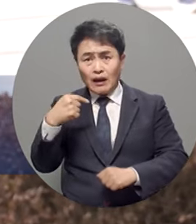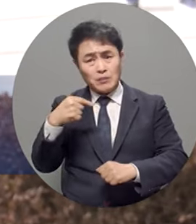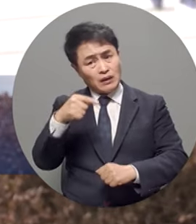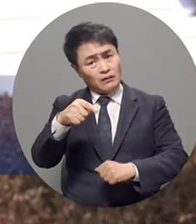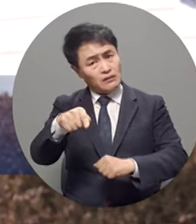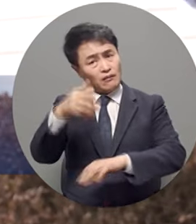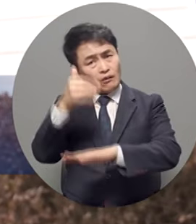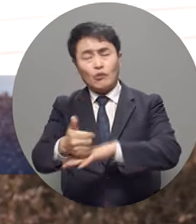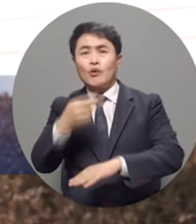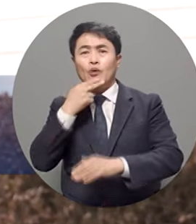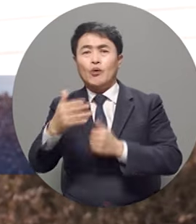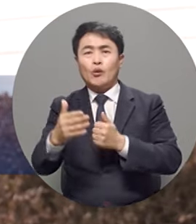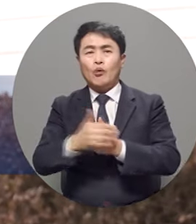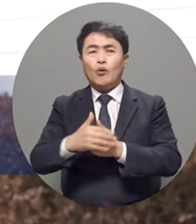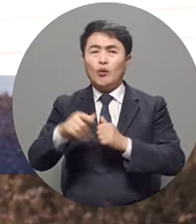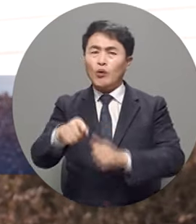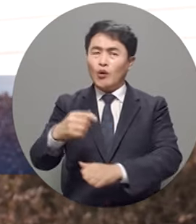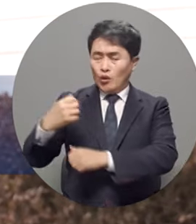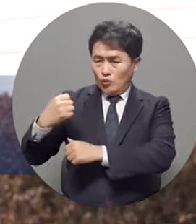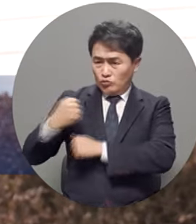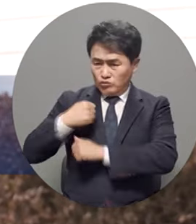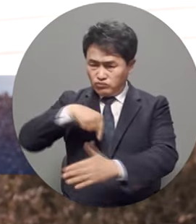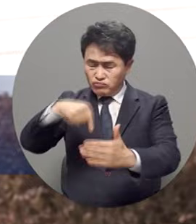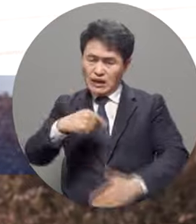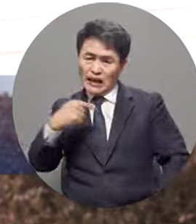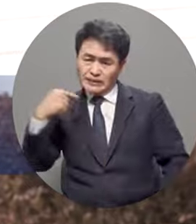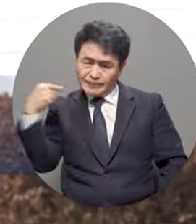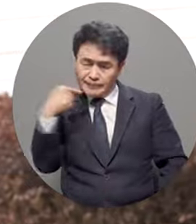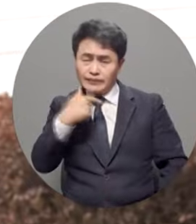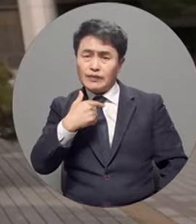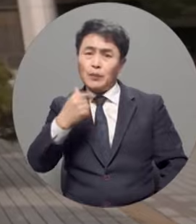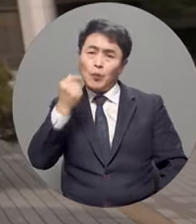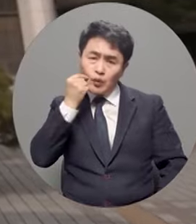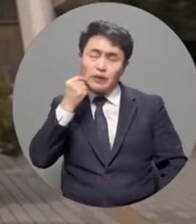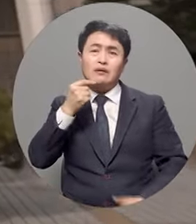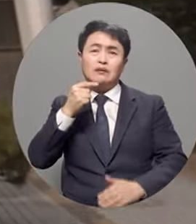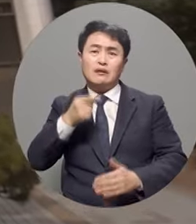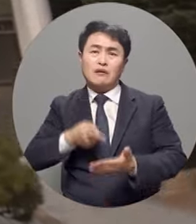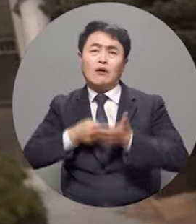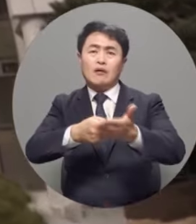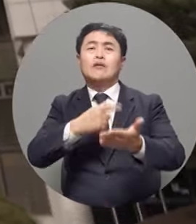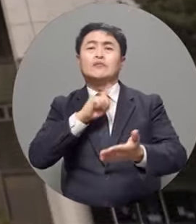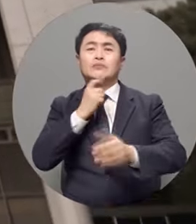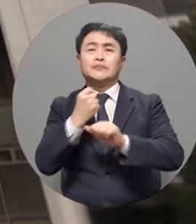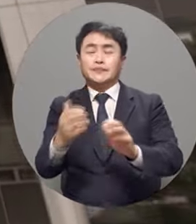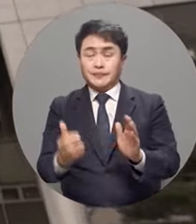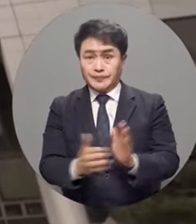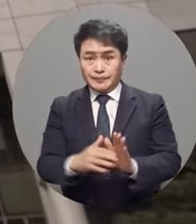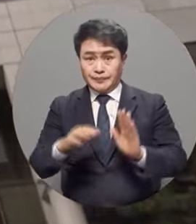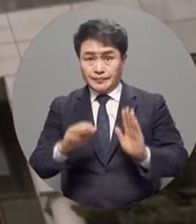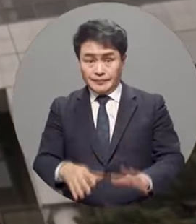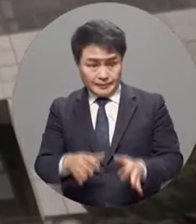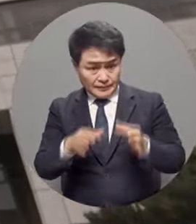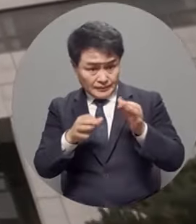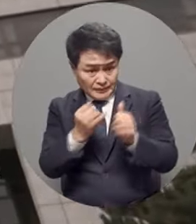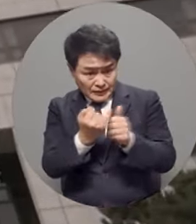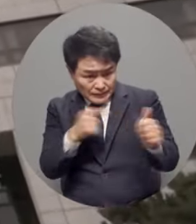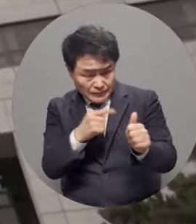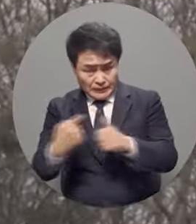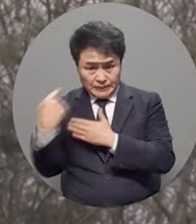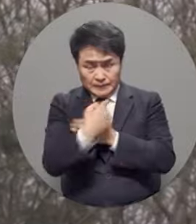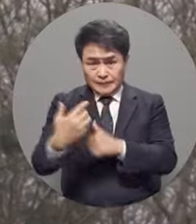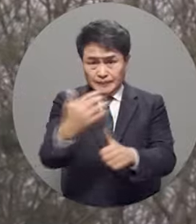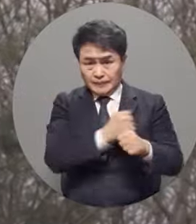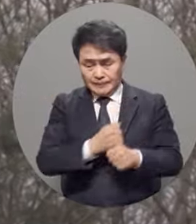그걸 군에 좀 강력히 좀 항의 드리고 싶습니다. 김 씨의 신병을 확보한 경찰은 압수한